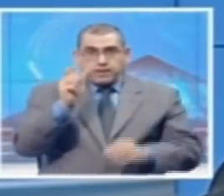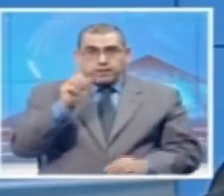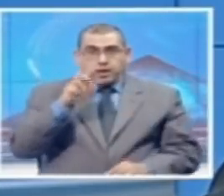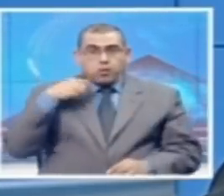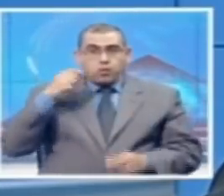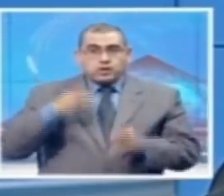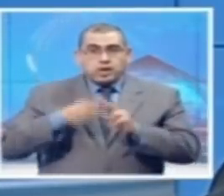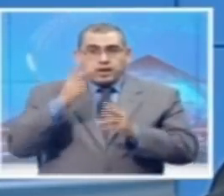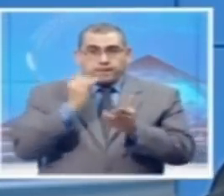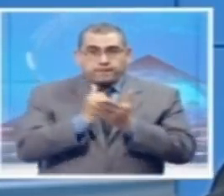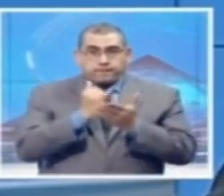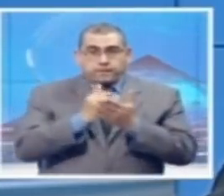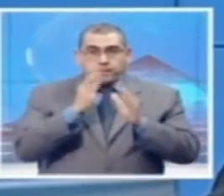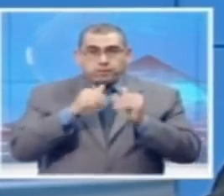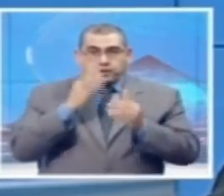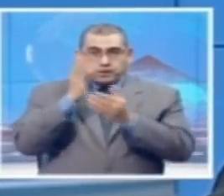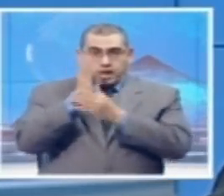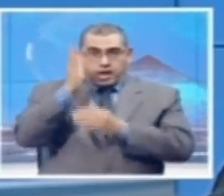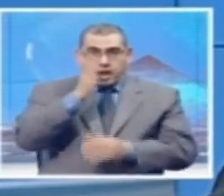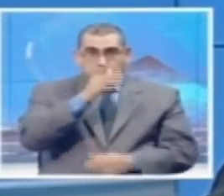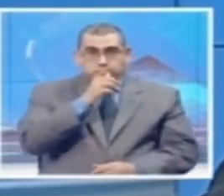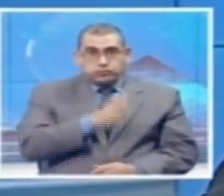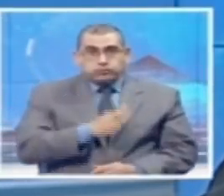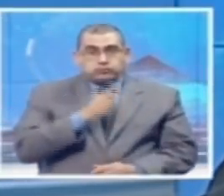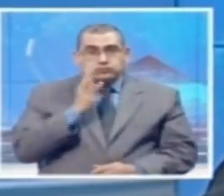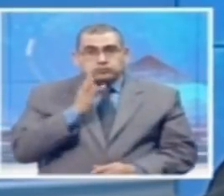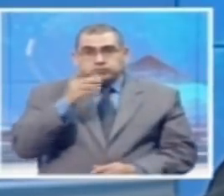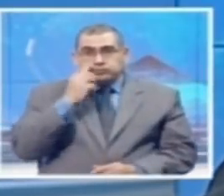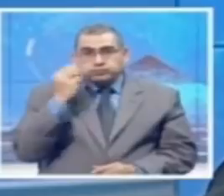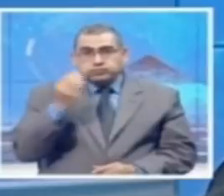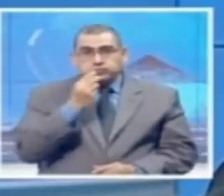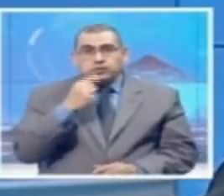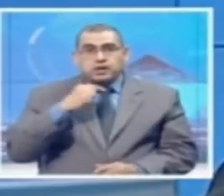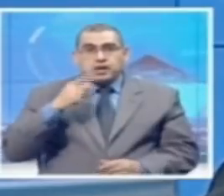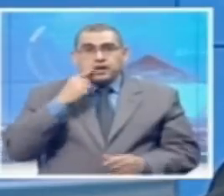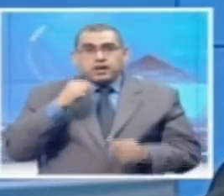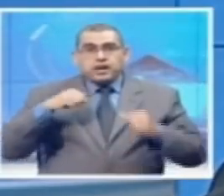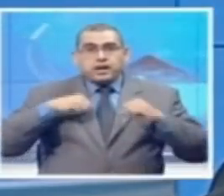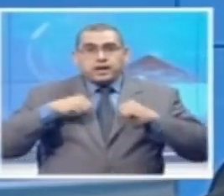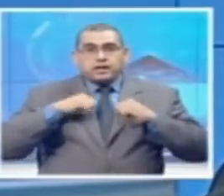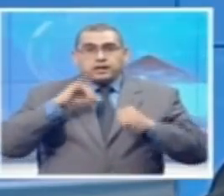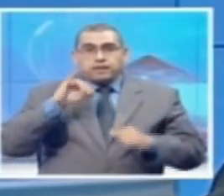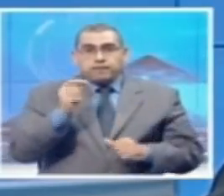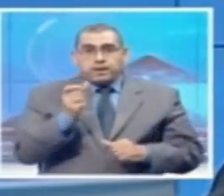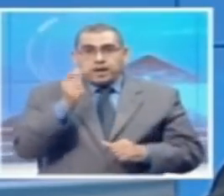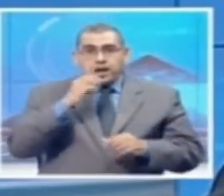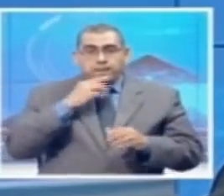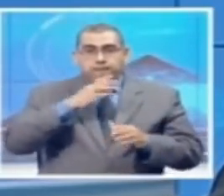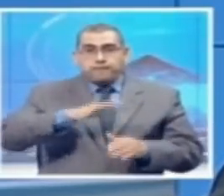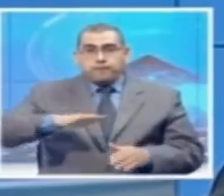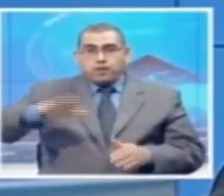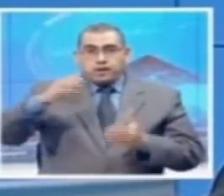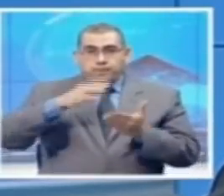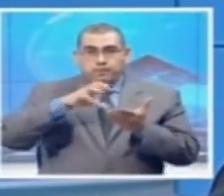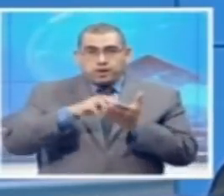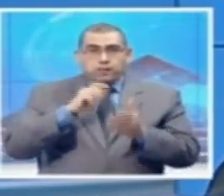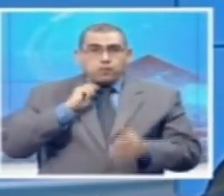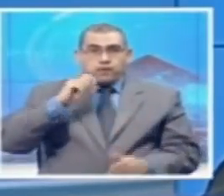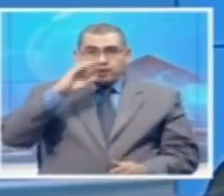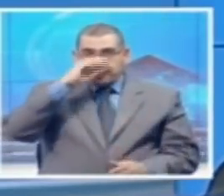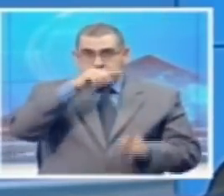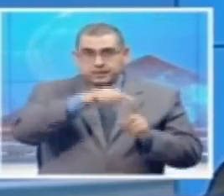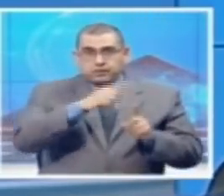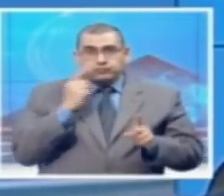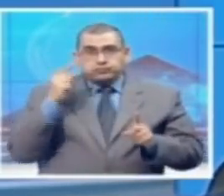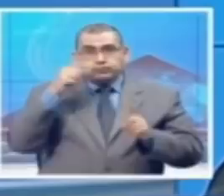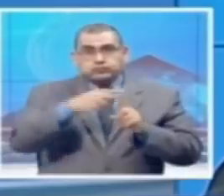مكرم وزيرة الهجرة وشؤون المصريين بالخارج بجولة تفقدية لنادي مناجم الواحات البحرية بمحافظة الجيزة.